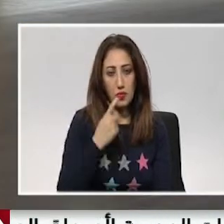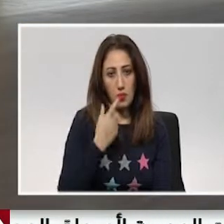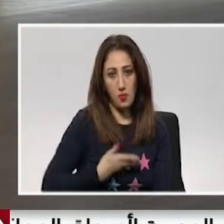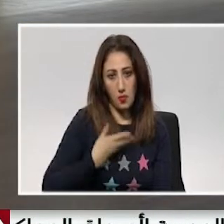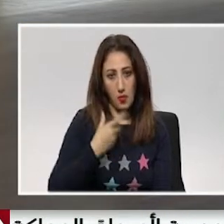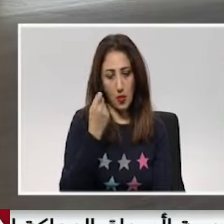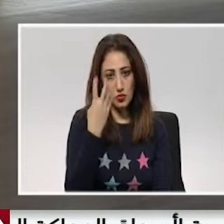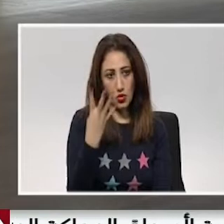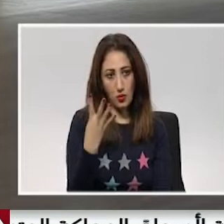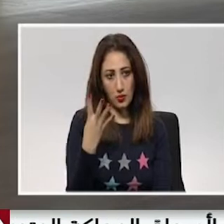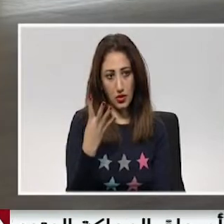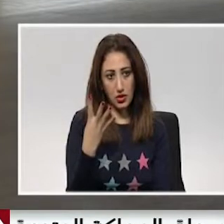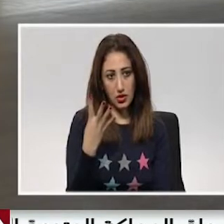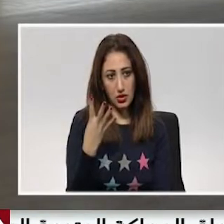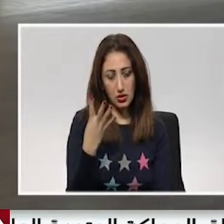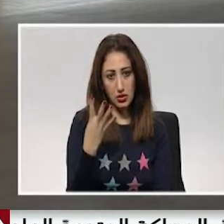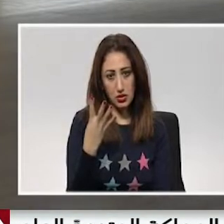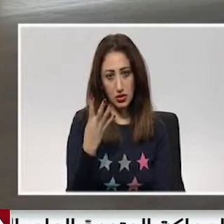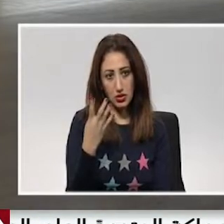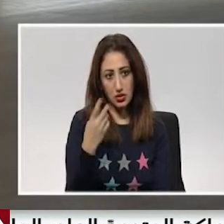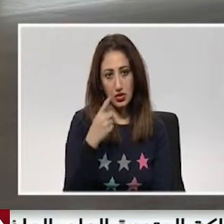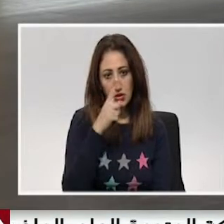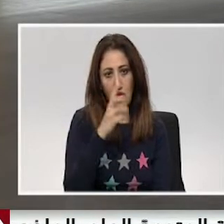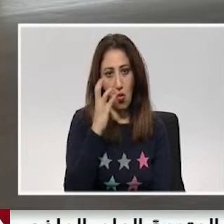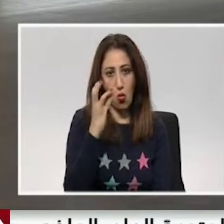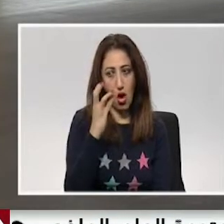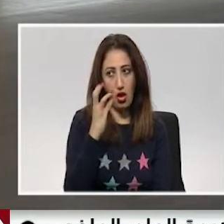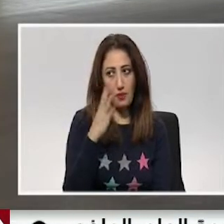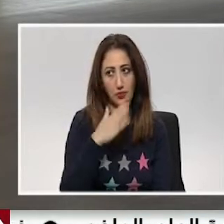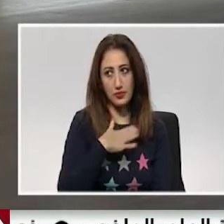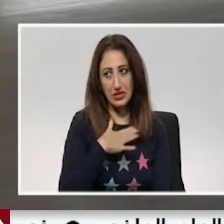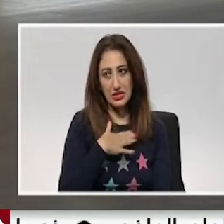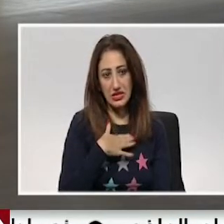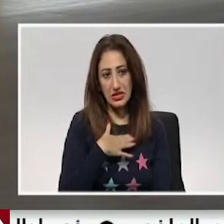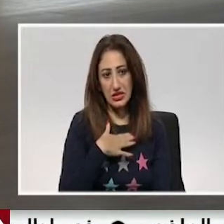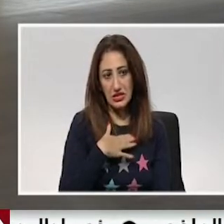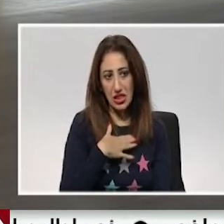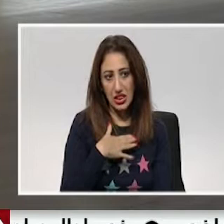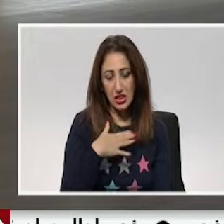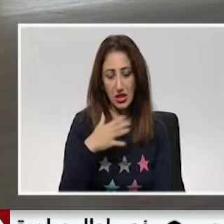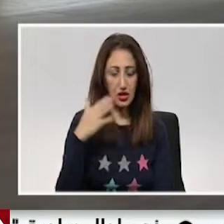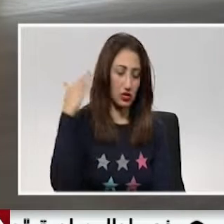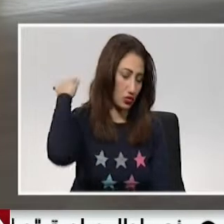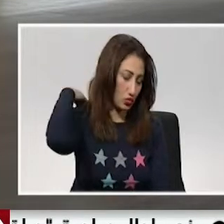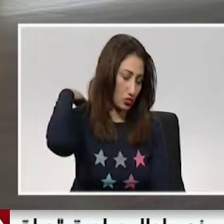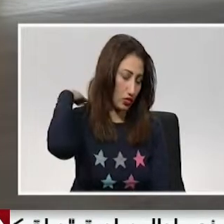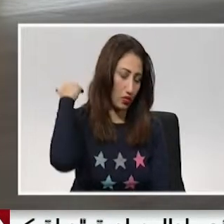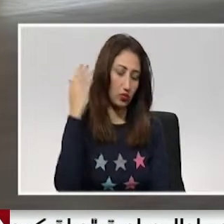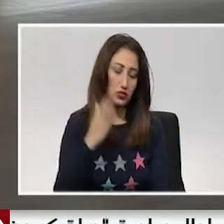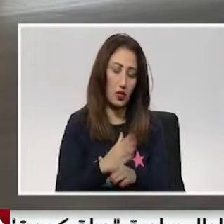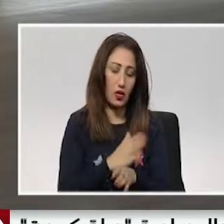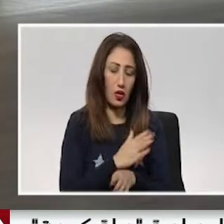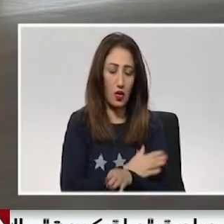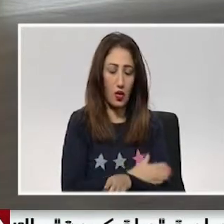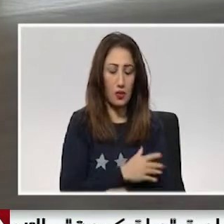سنة، بتقول بعاني من ورم في الثدي، وده سبب لها تعب تدهور في حالتها الصحية،